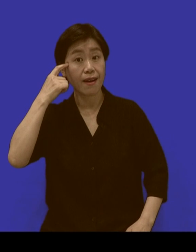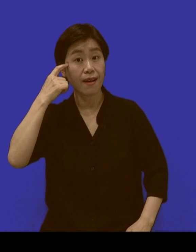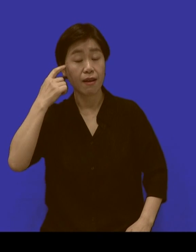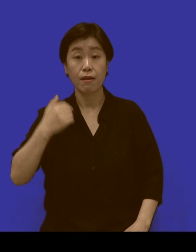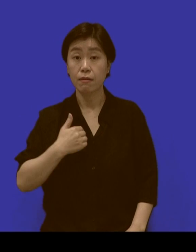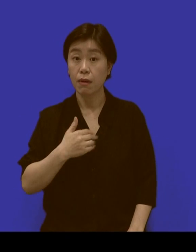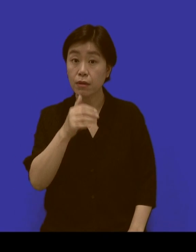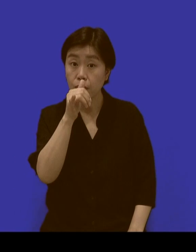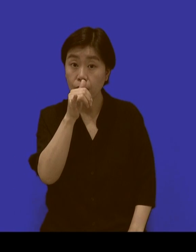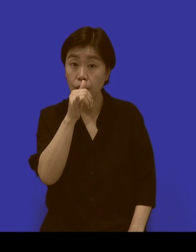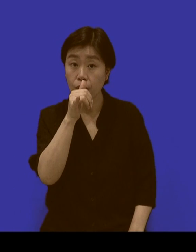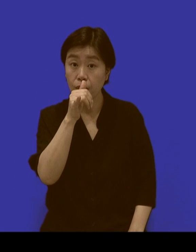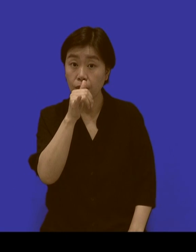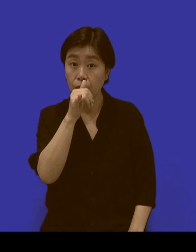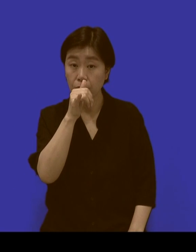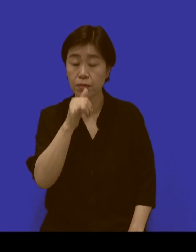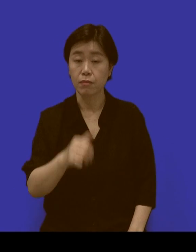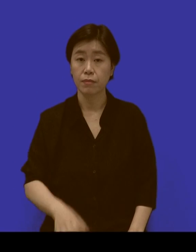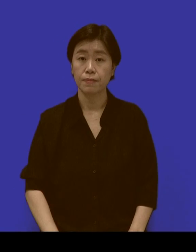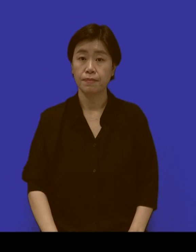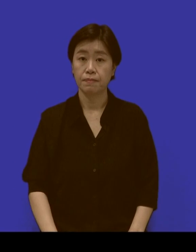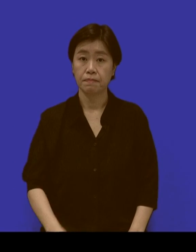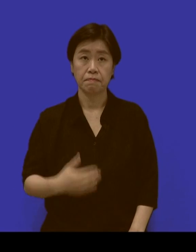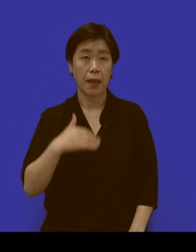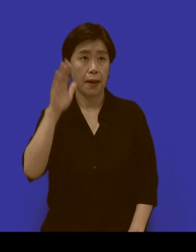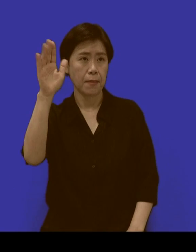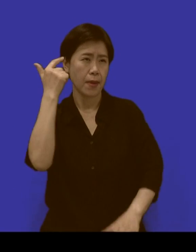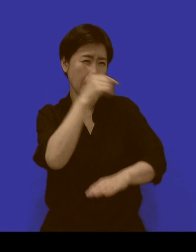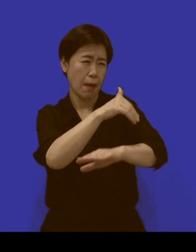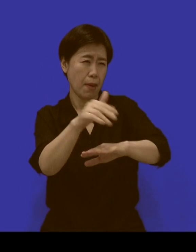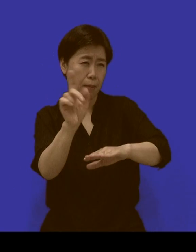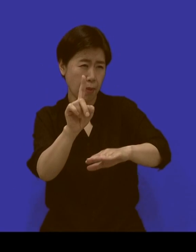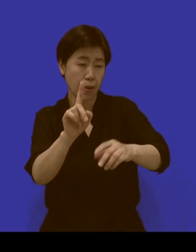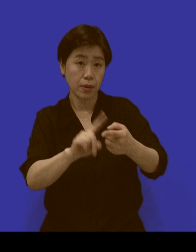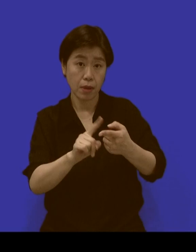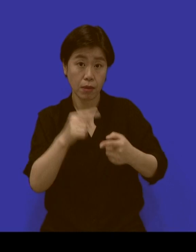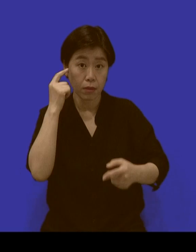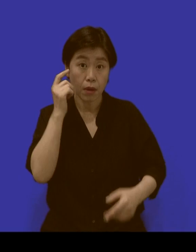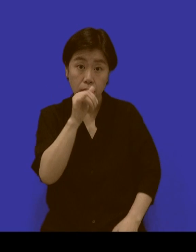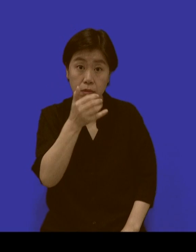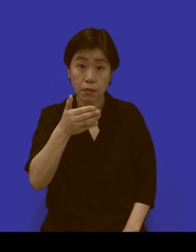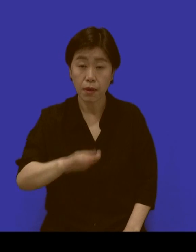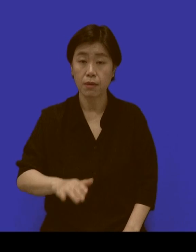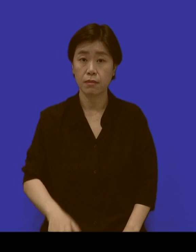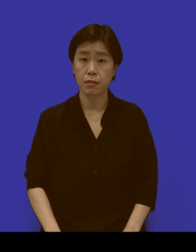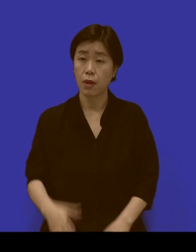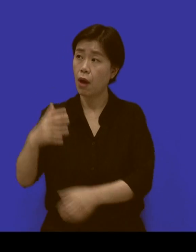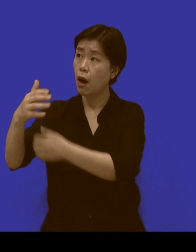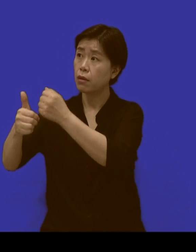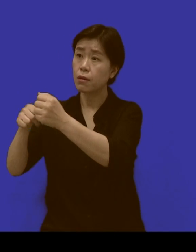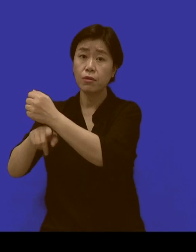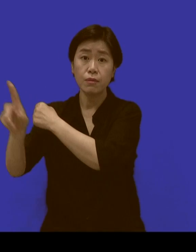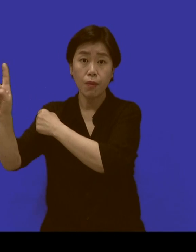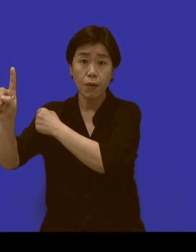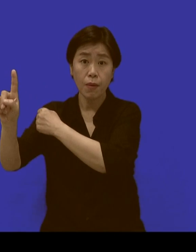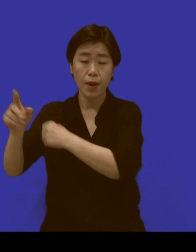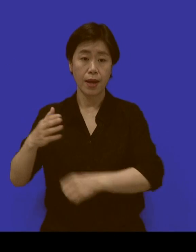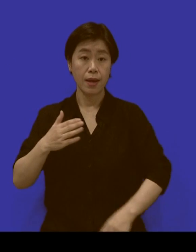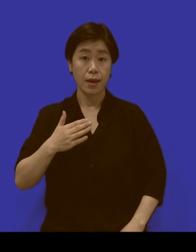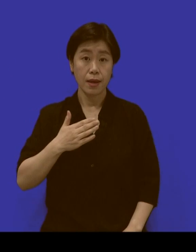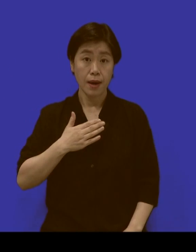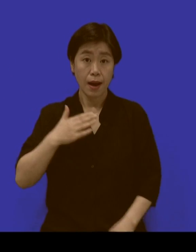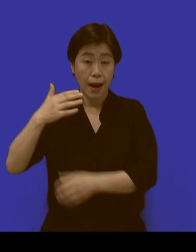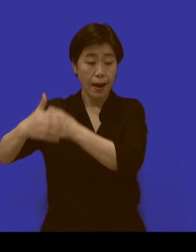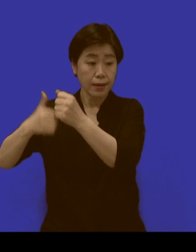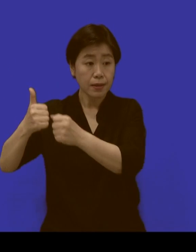생각들을 하면서 제 커리어를 계획할 때 하나님은 그 환자 한 분을 너무 사랑하셔서 제가 그날 그 시간에